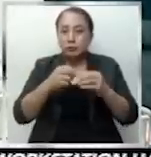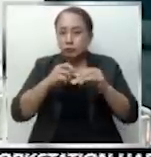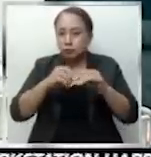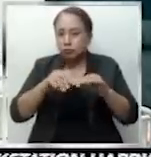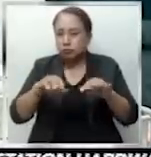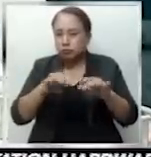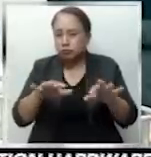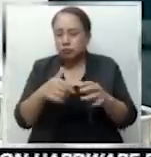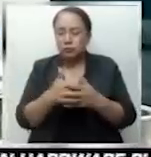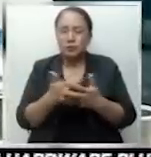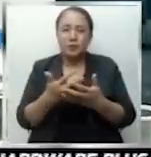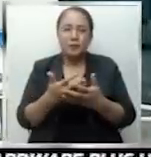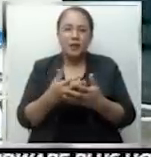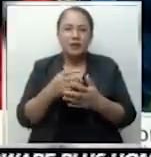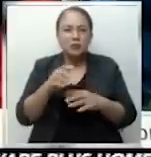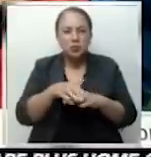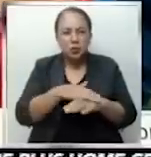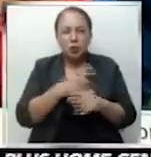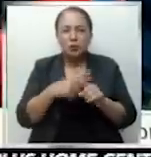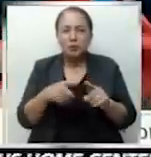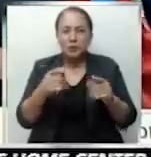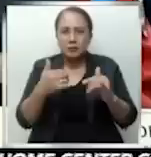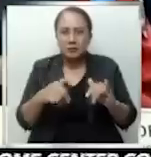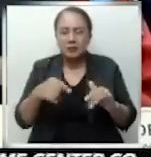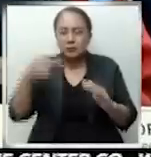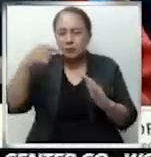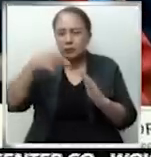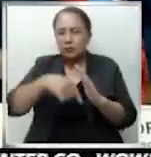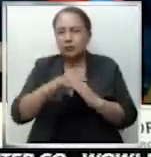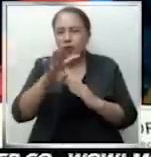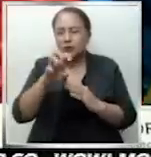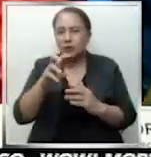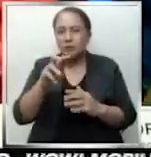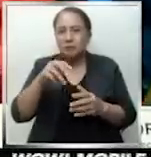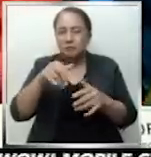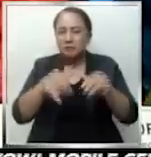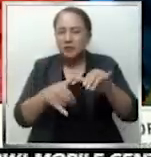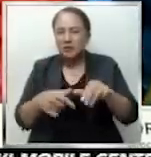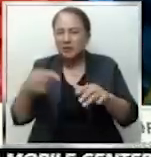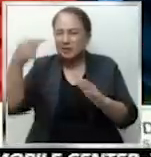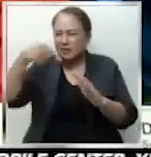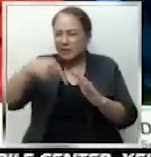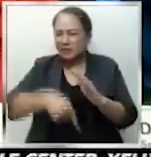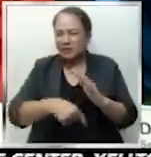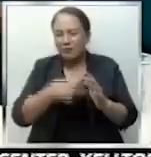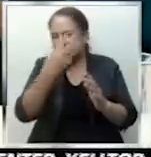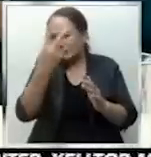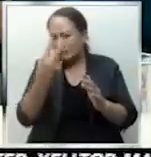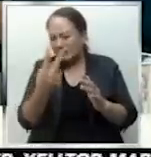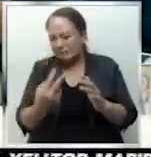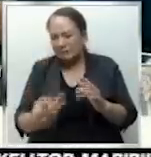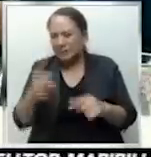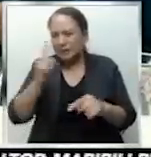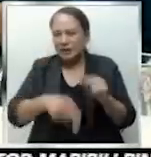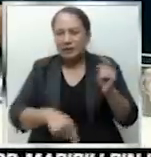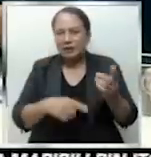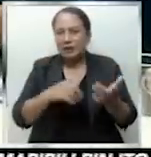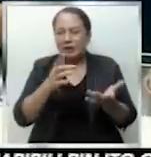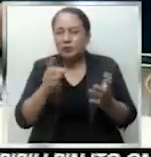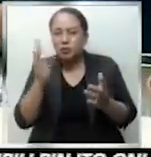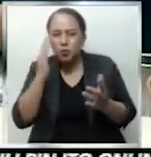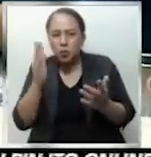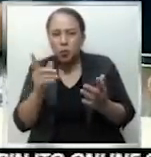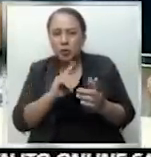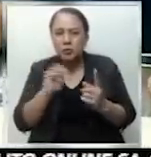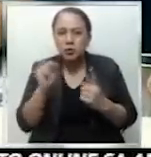kung tutuusin. Pero dahil ito ay nasa lalim ng 400 meters at masyadong malalim para sa divers, hindi pa raw tiyak kung ano talaga ang lagay ng karga